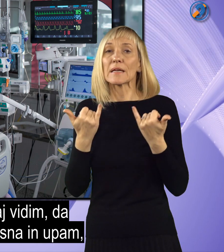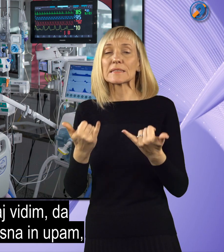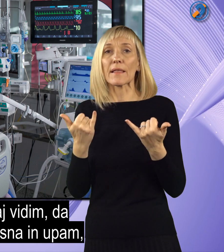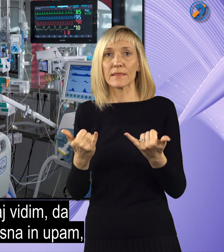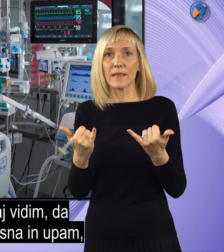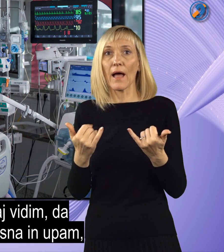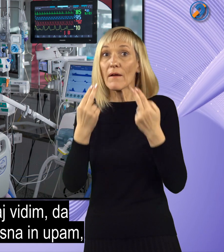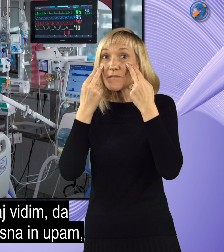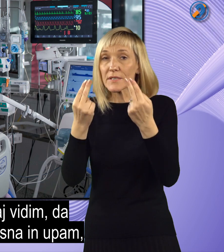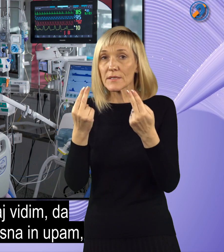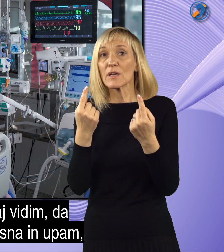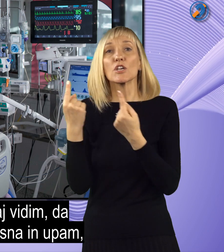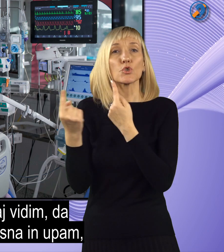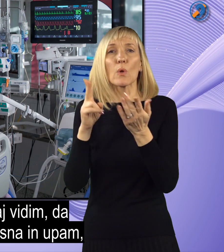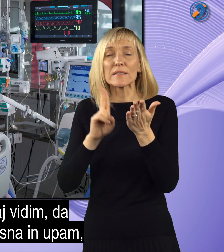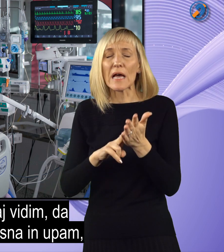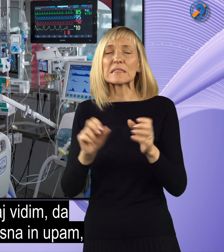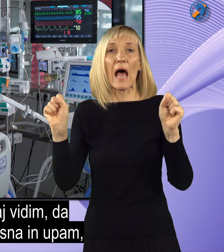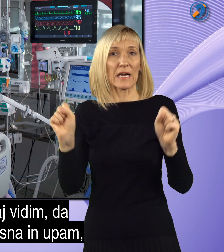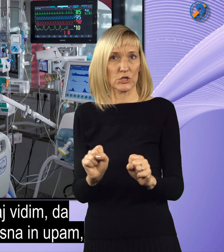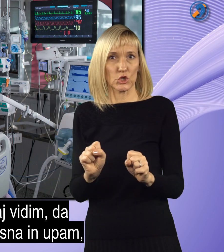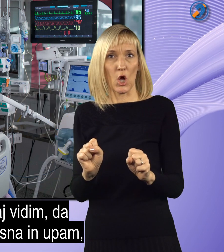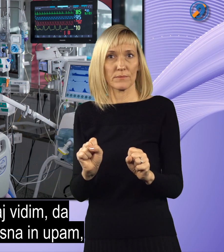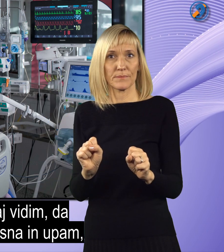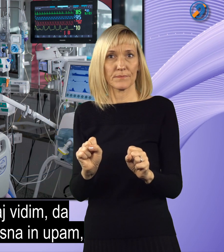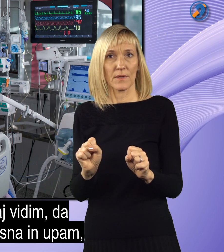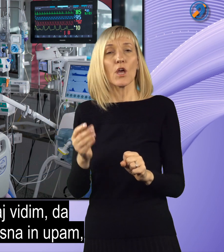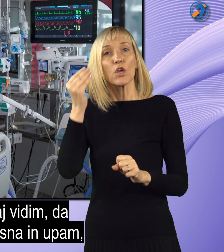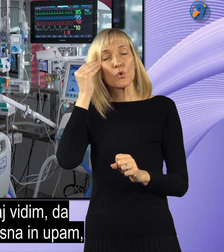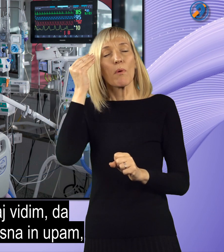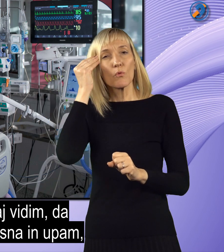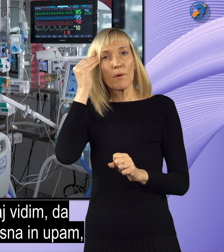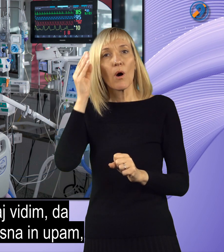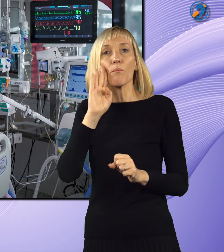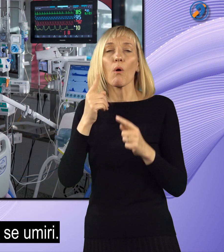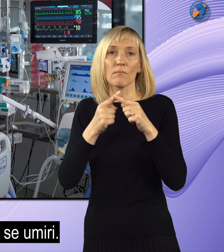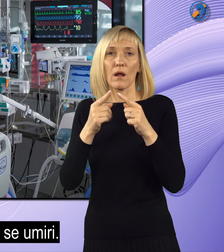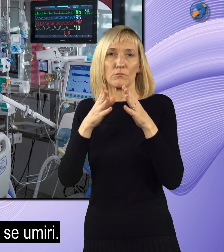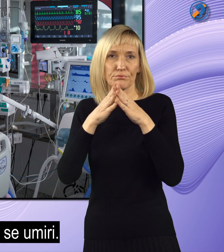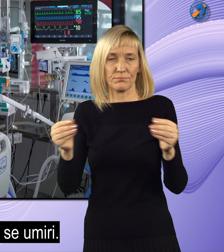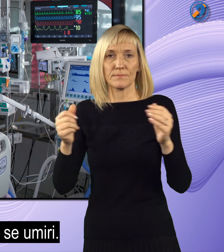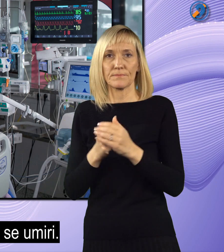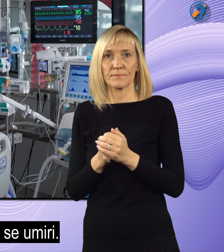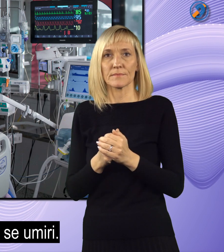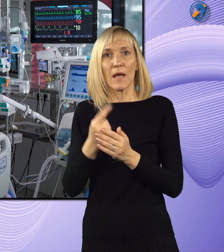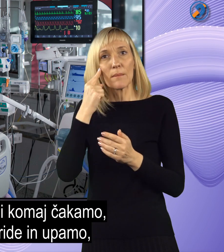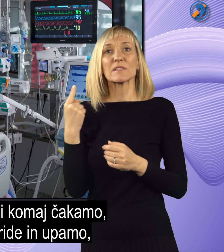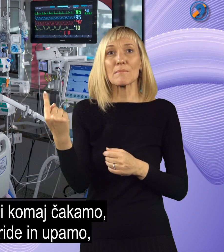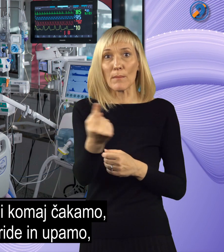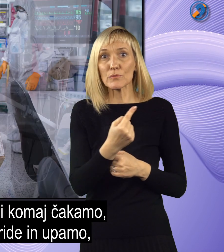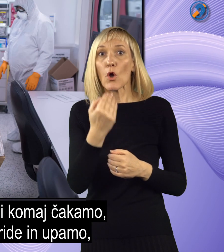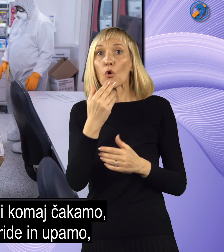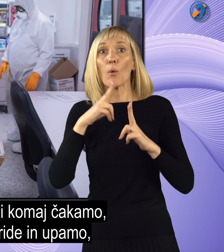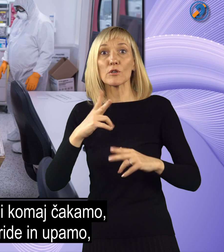Ampak ja, sedaj pa vidim, da situacija je resna in upam, da se umiri, no. Mislim, da vsi